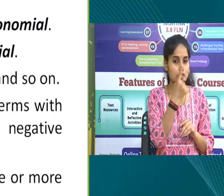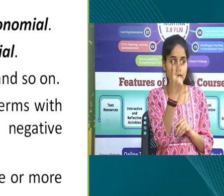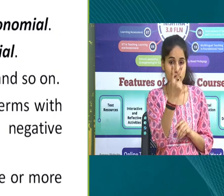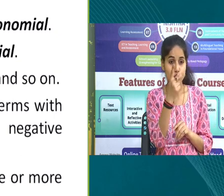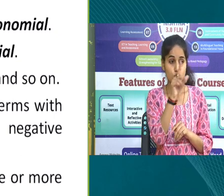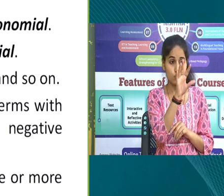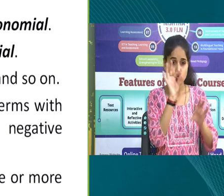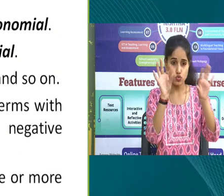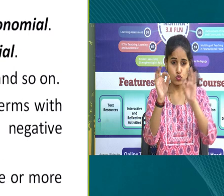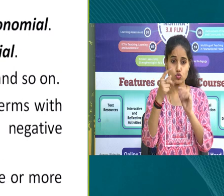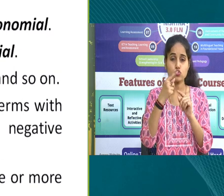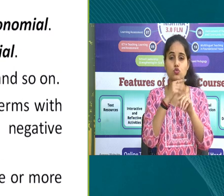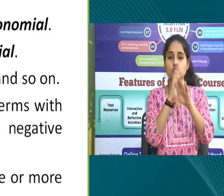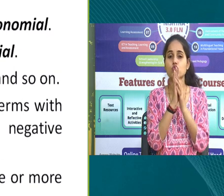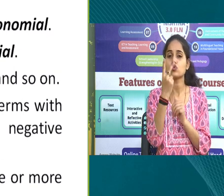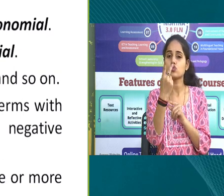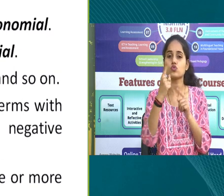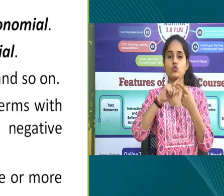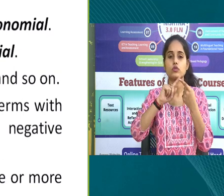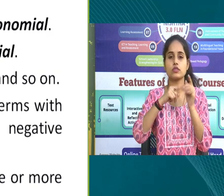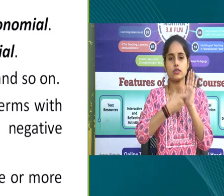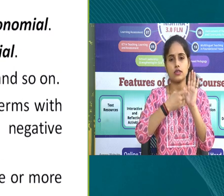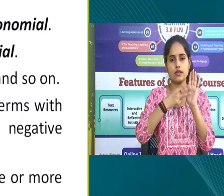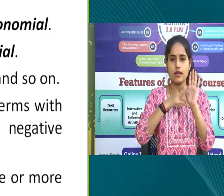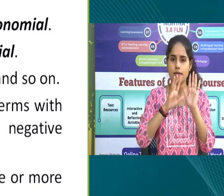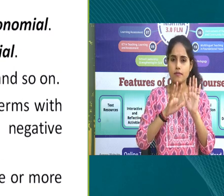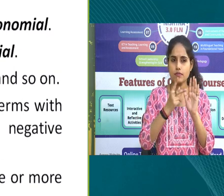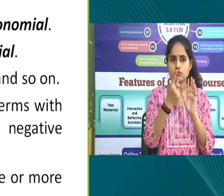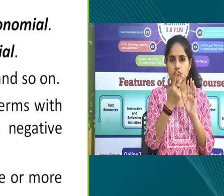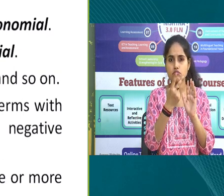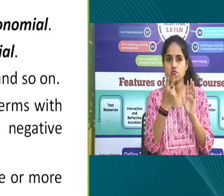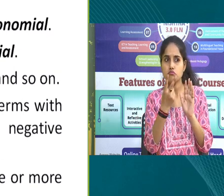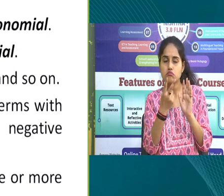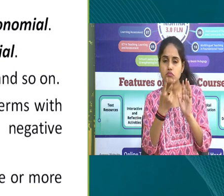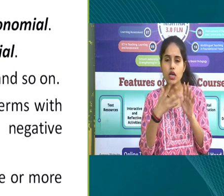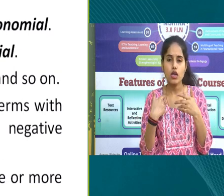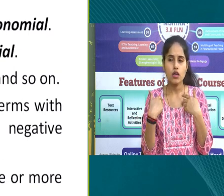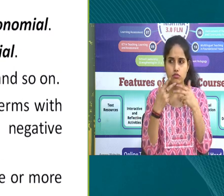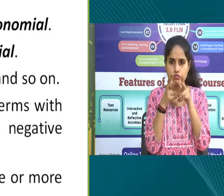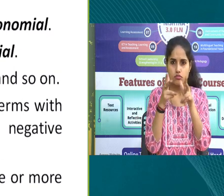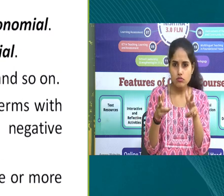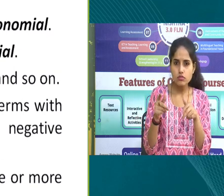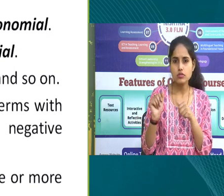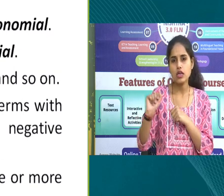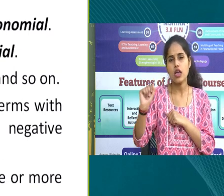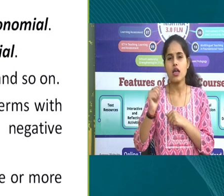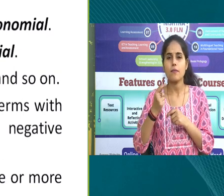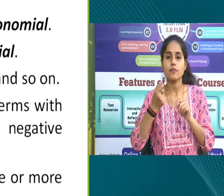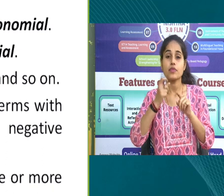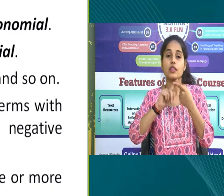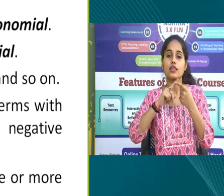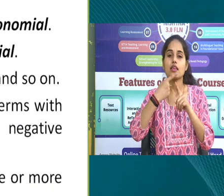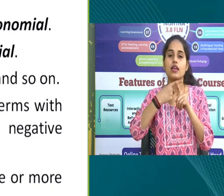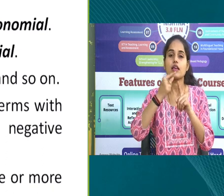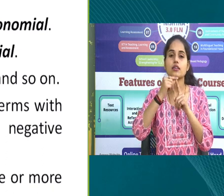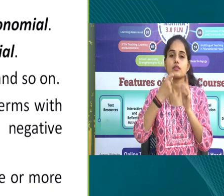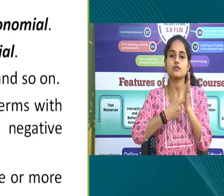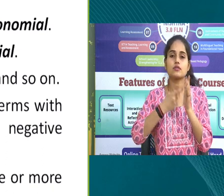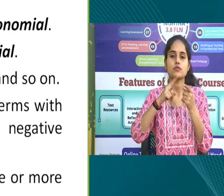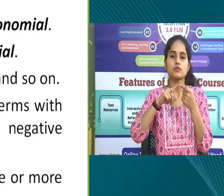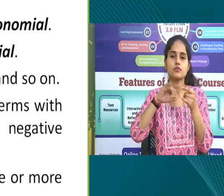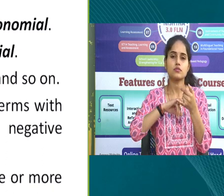इससे बड़े-बड़े एक्सप्रेशन हो सकते हैं हम यह भी कह सकते हैं की आप अपनी मर्जी से कोई एक्सप्रेशन लिखिए राहुल